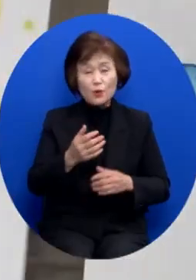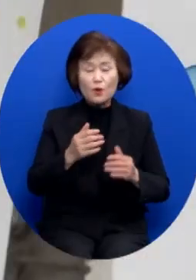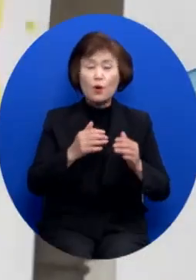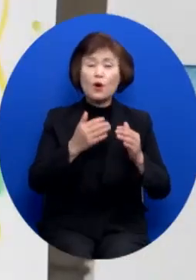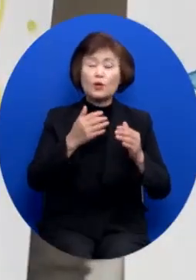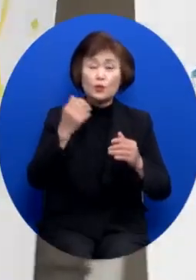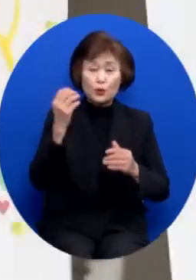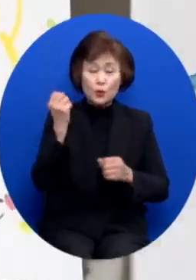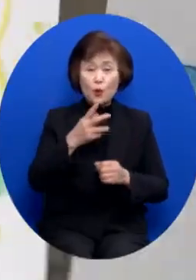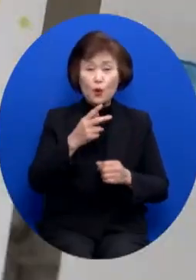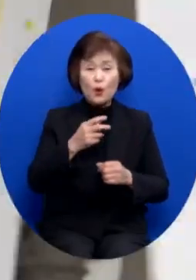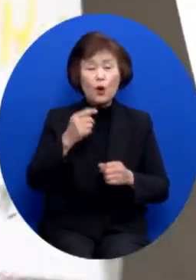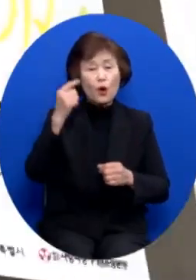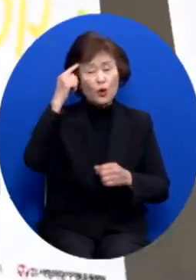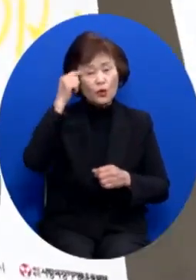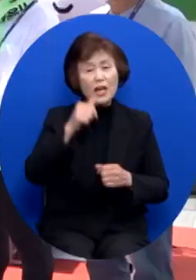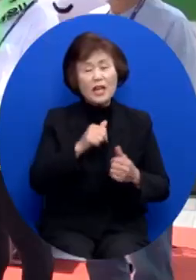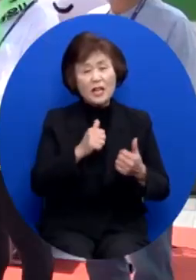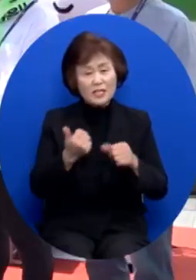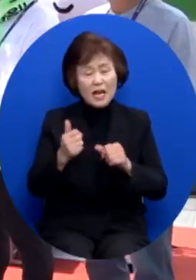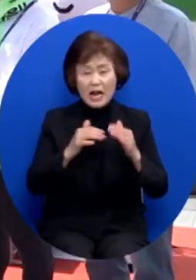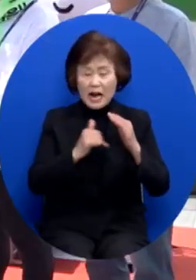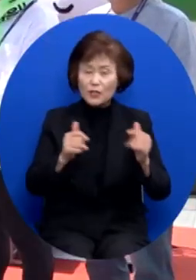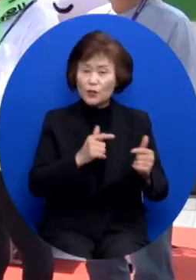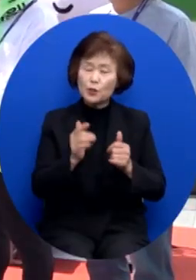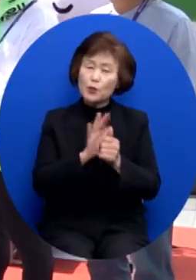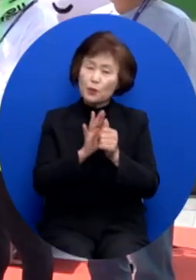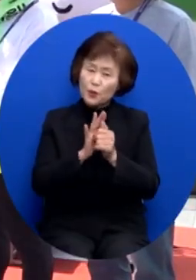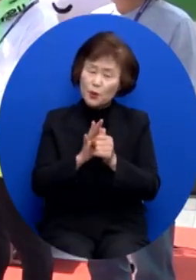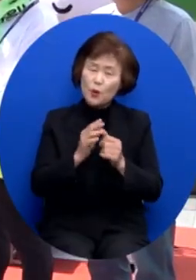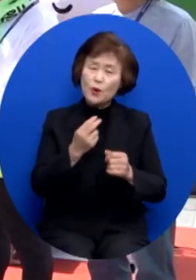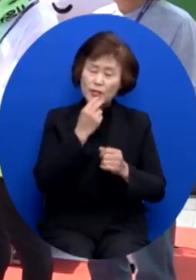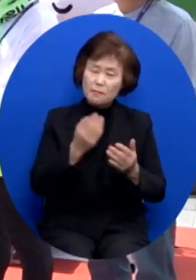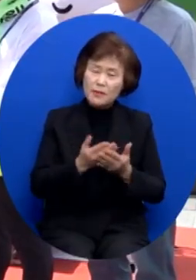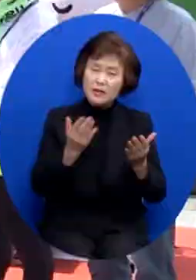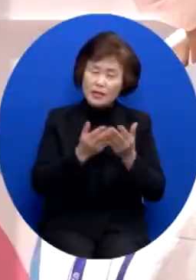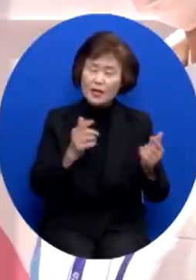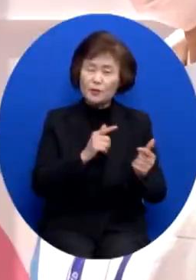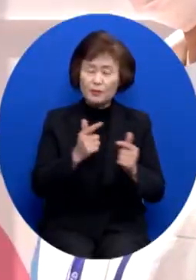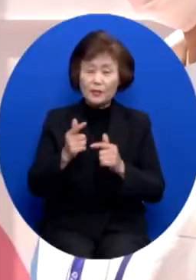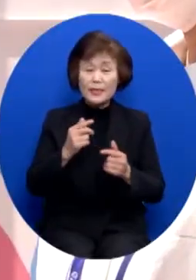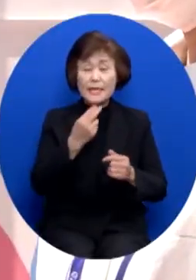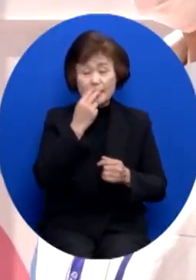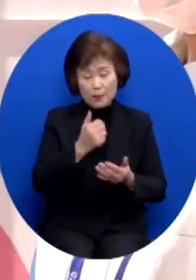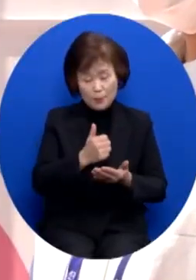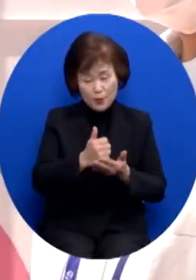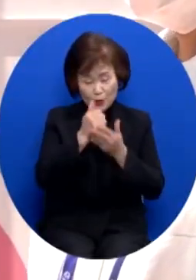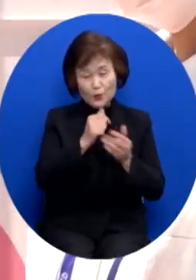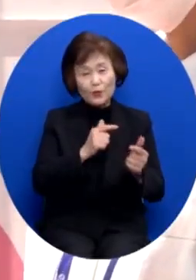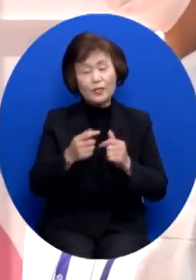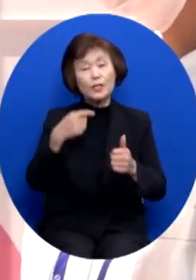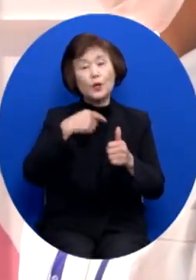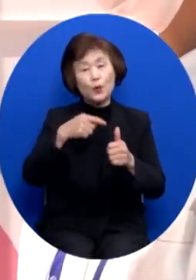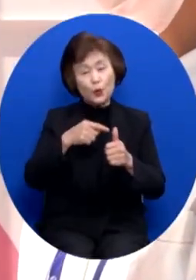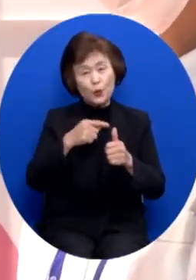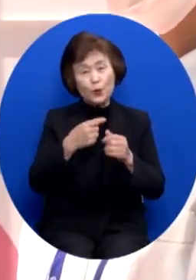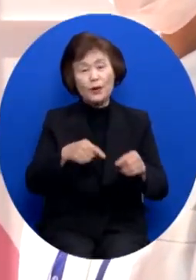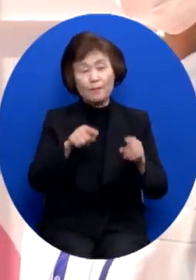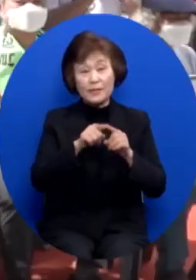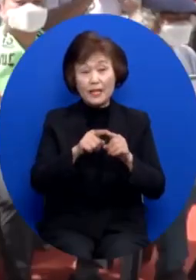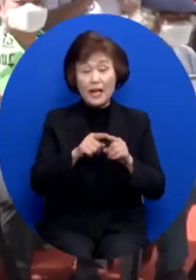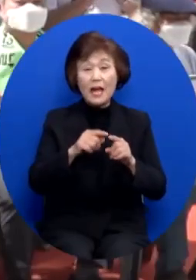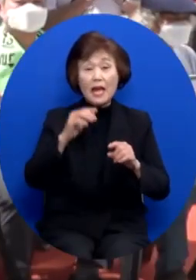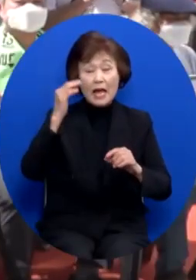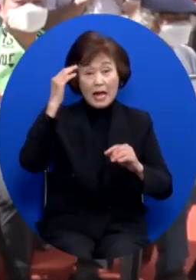예우 사업 만성 신부전 환자 지원 사업 생명 나눔과 생명 존중 교육 등을 이어오며 국내 생명나눔